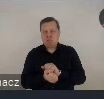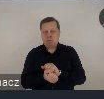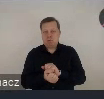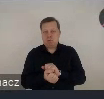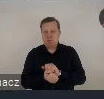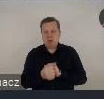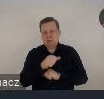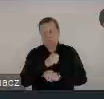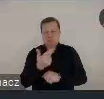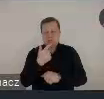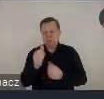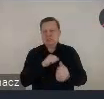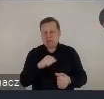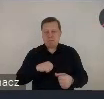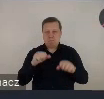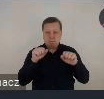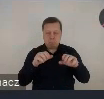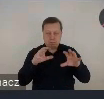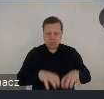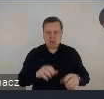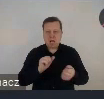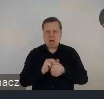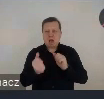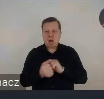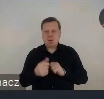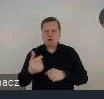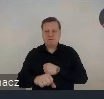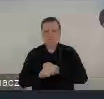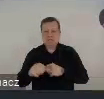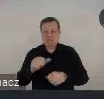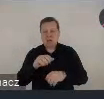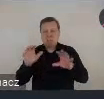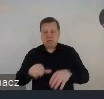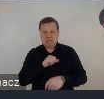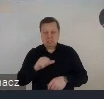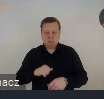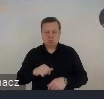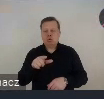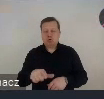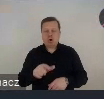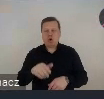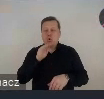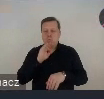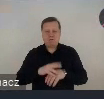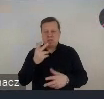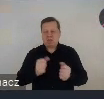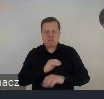sam prezes, albo sam wiceprezes, no to umowa jest nieważna. Umowa jest ważna wtedy, kiedy są podpisane te